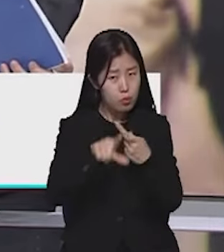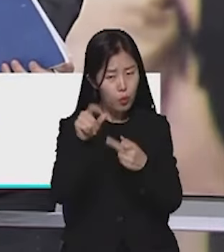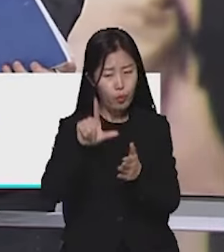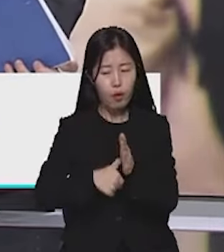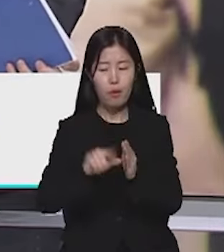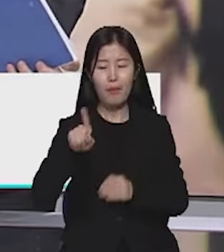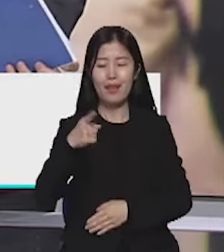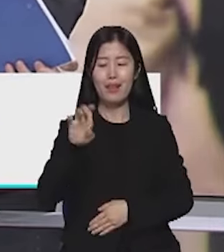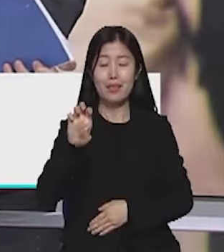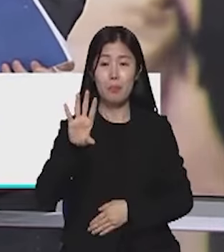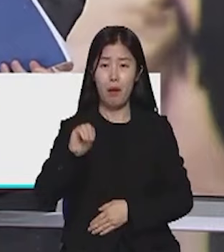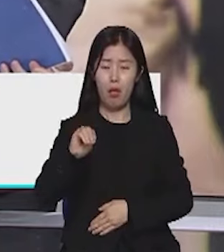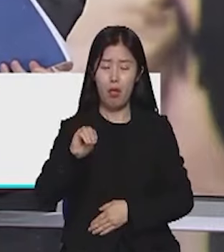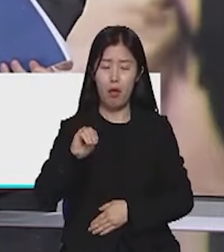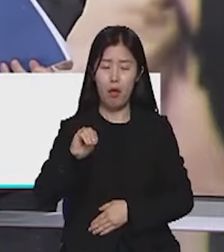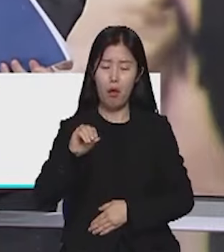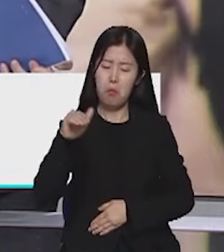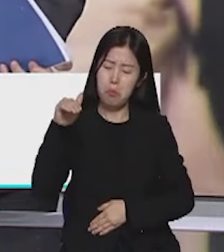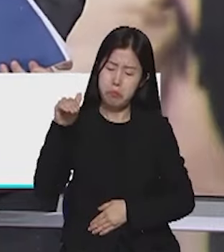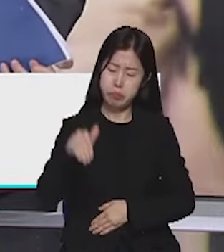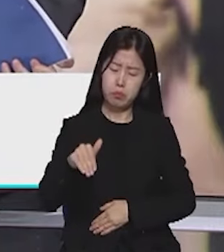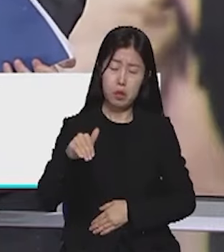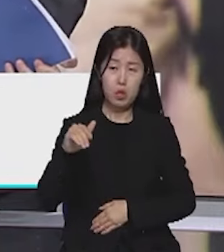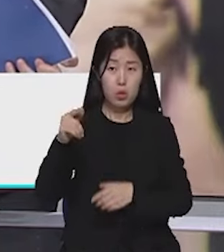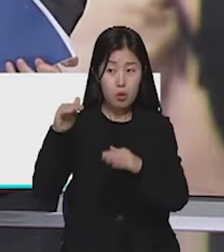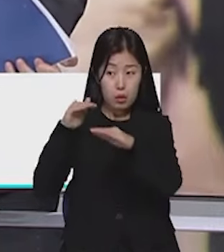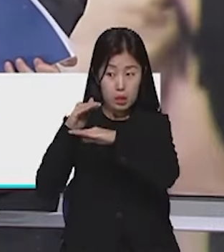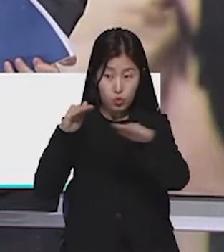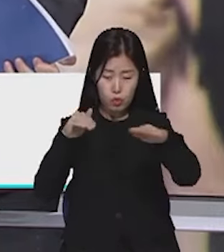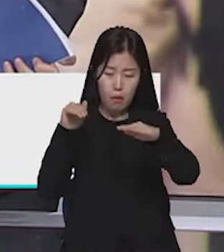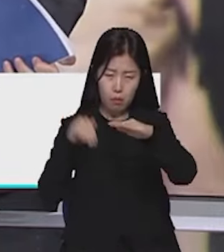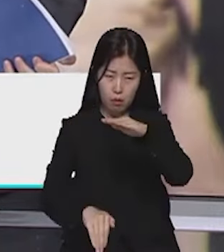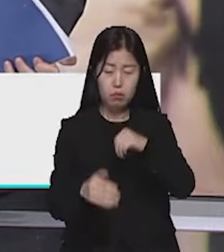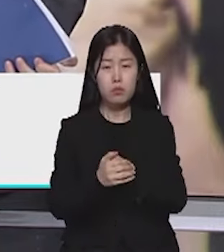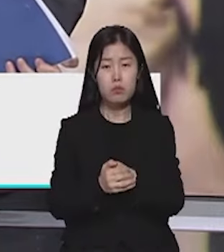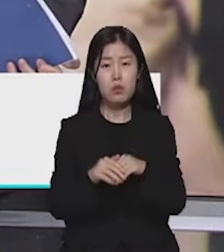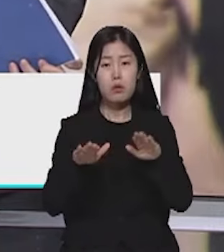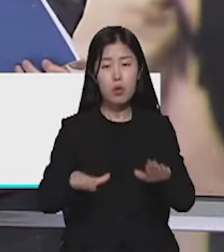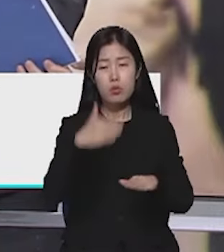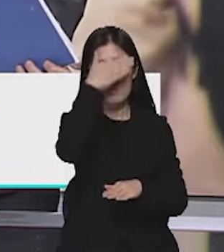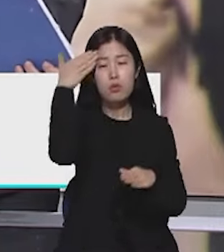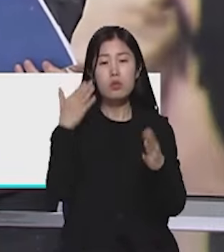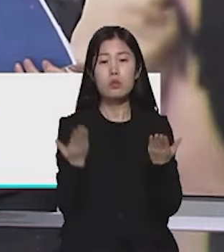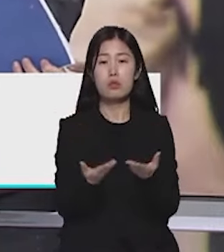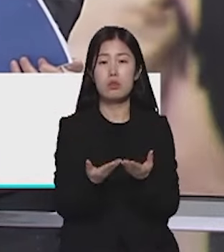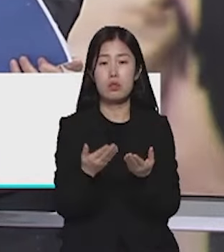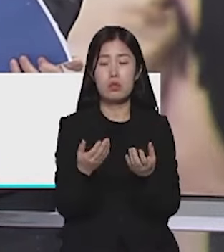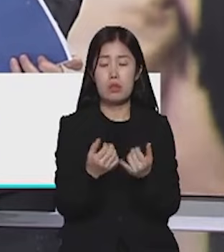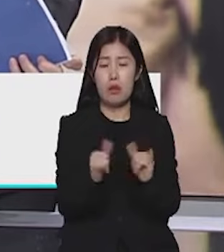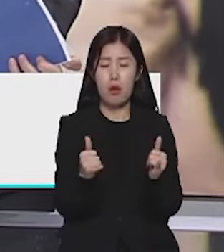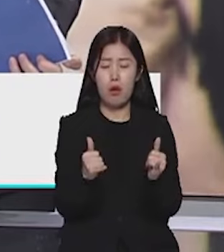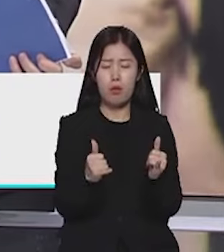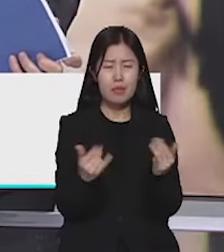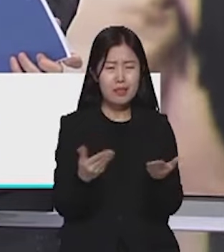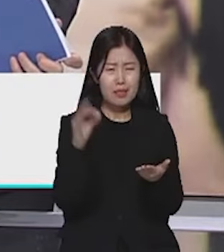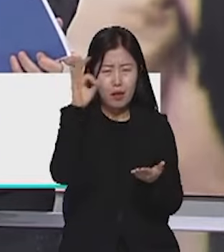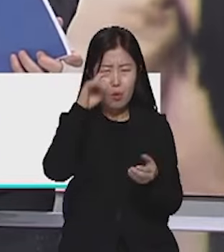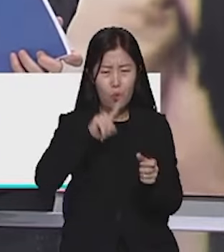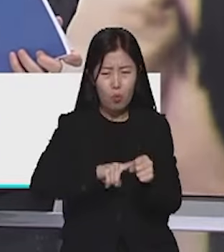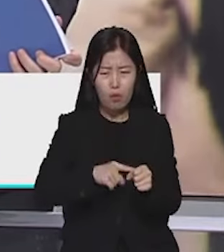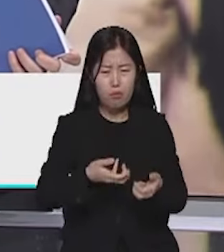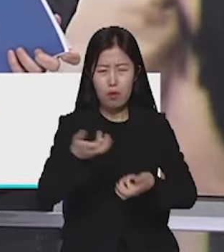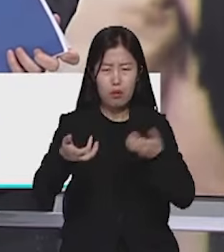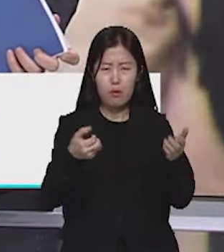예상되는데요 특히 청년 인구 유출이 심화하면서 광주시가 인구 정책의 방향을 전환하고 있습니다 정경원